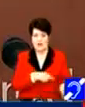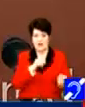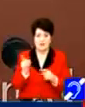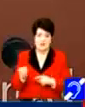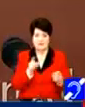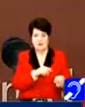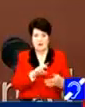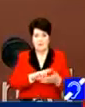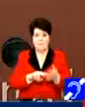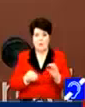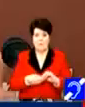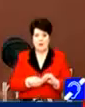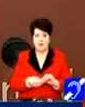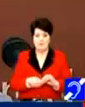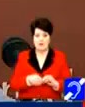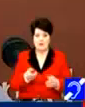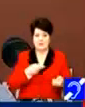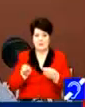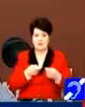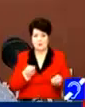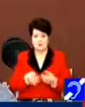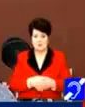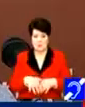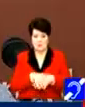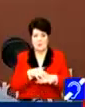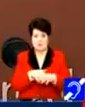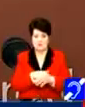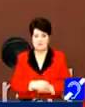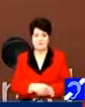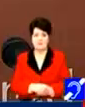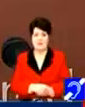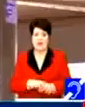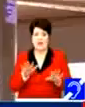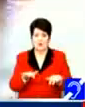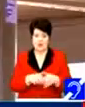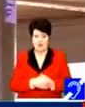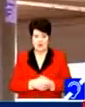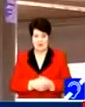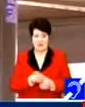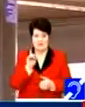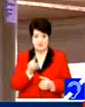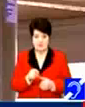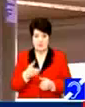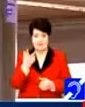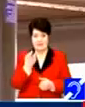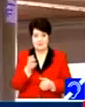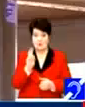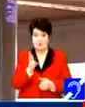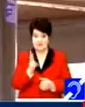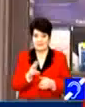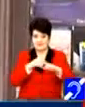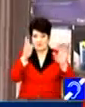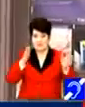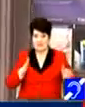toate aceste probleme către autoritățile publice locale. Din cele peste 330 de